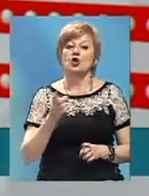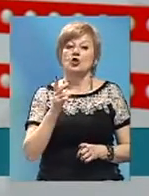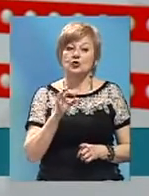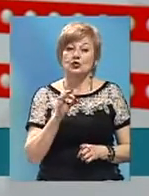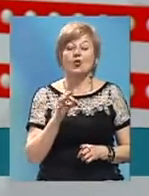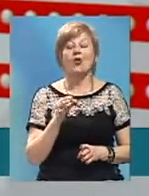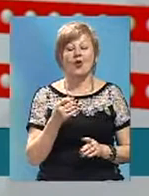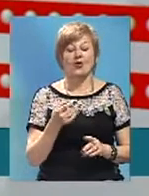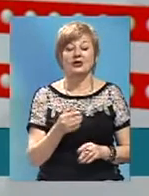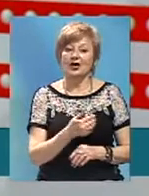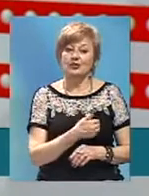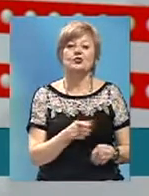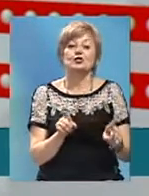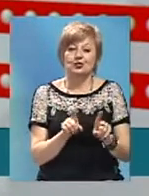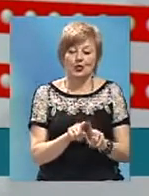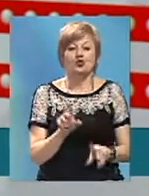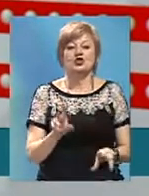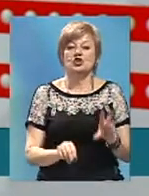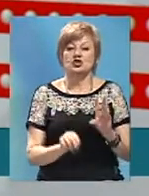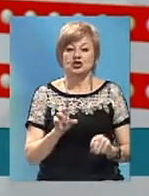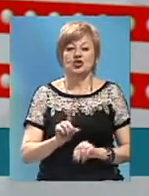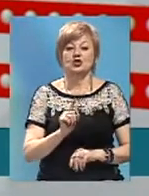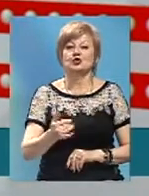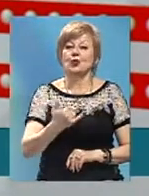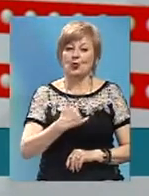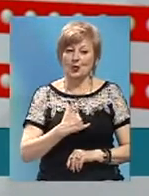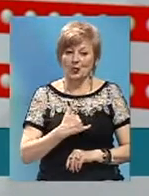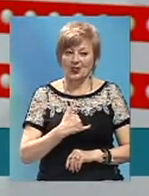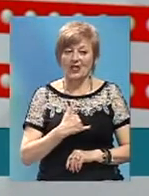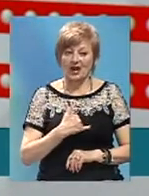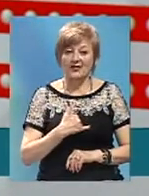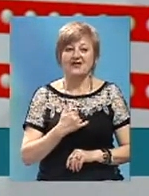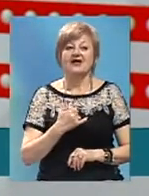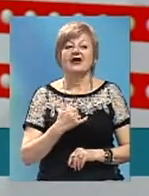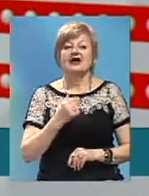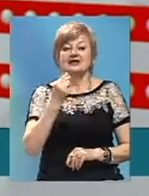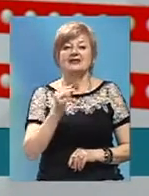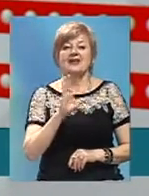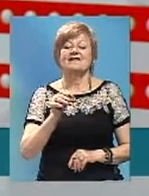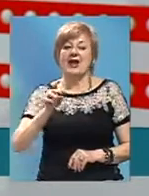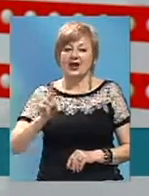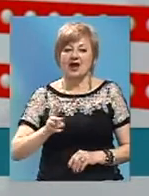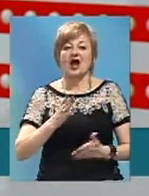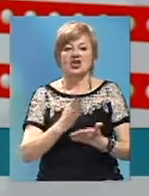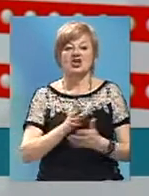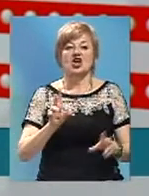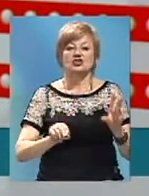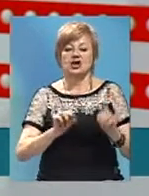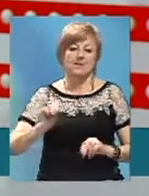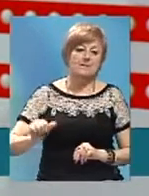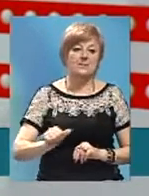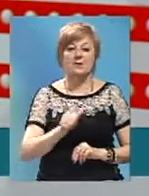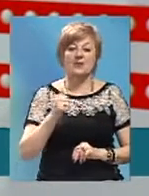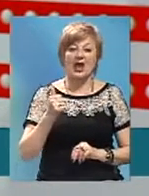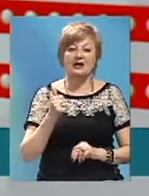попри все це, я теж вважаю, що у нашого сумнозвісного ЦВК є шанси бути першим тут. І